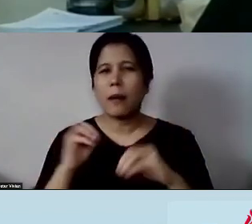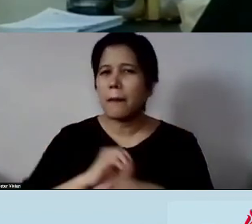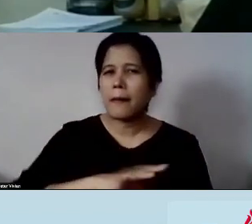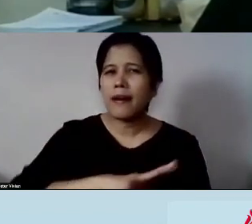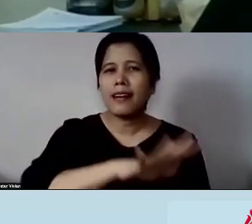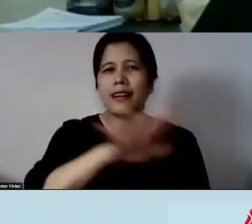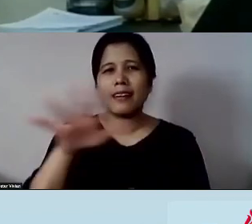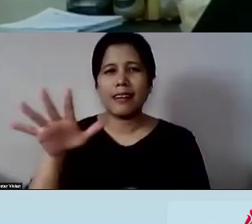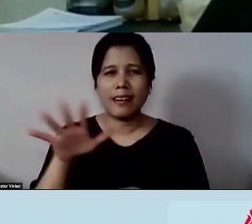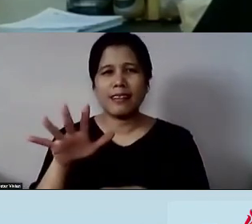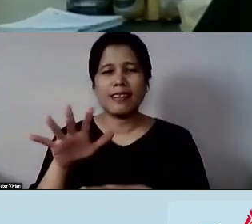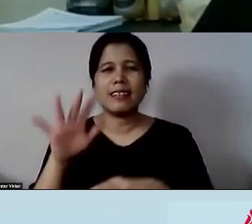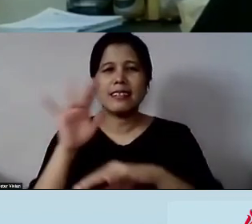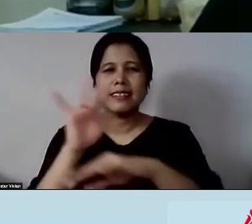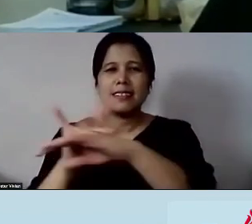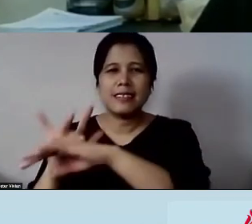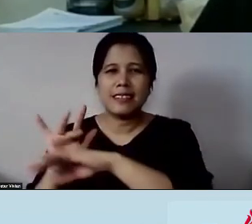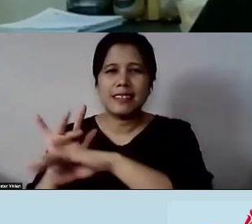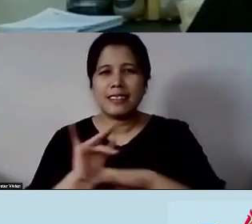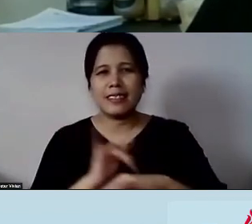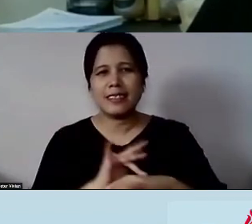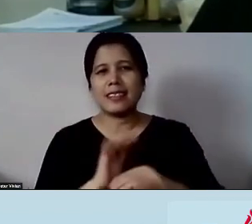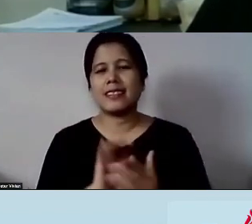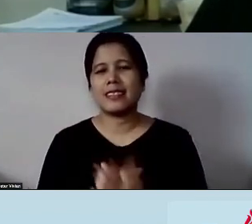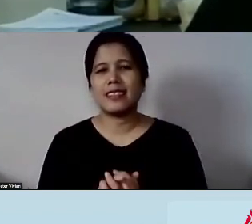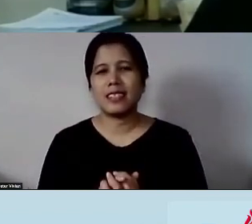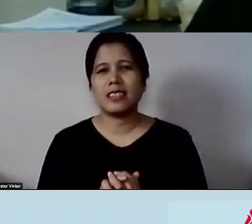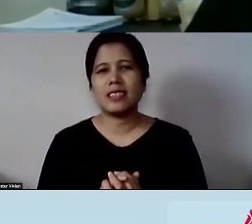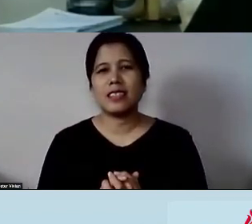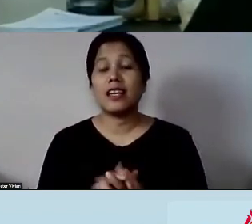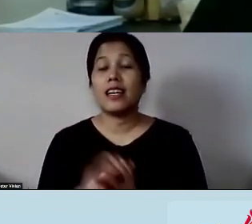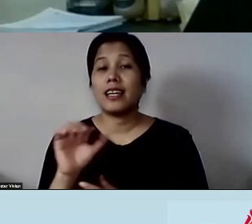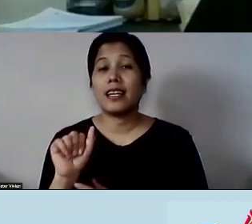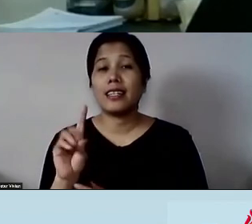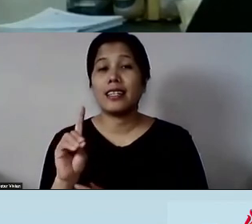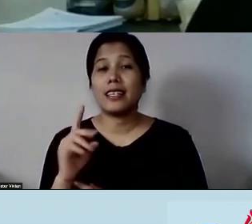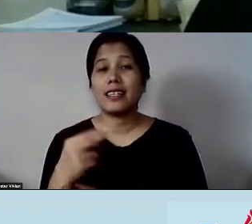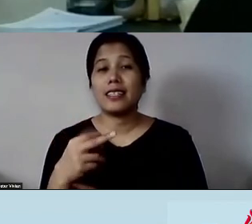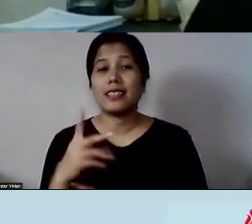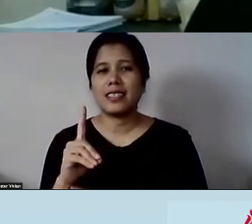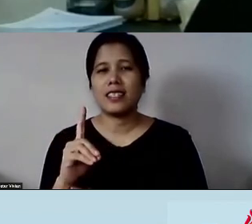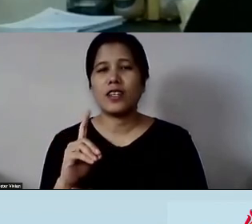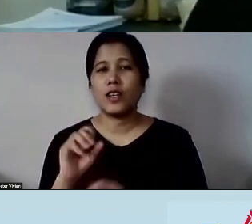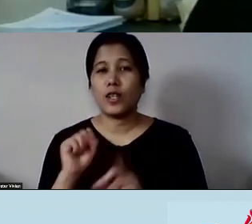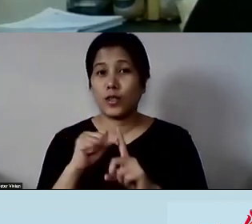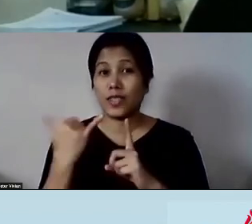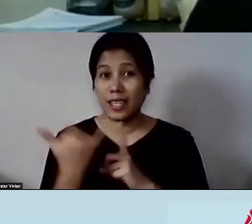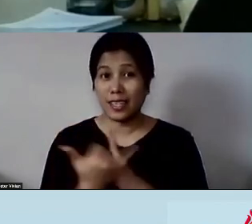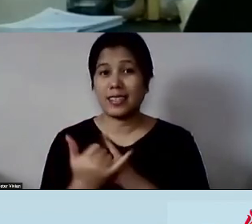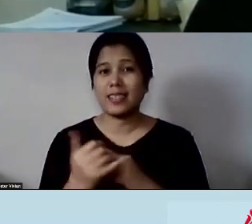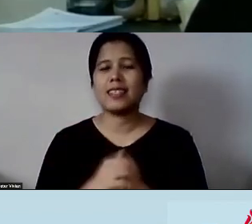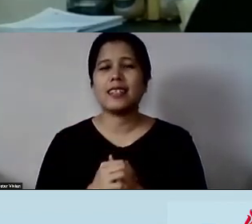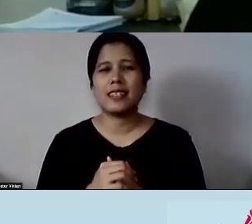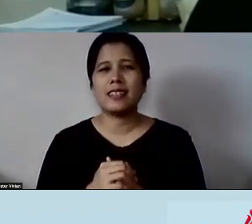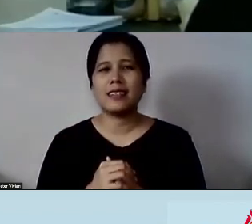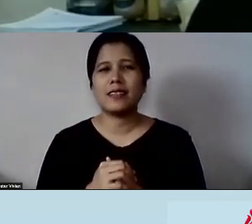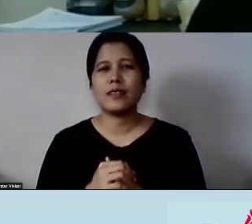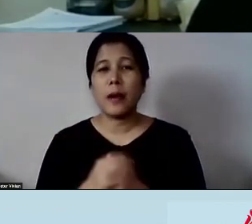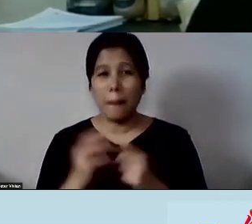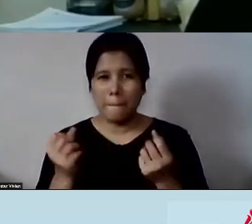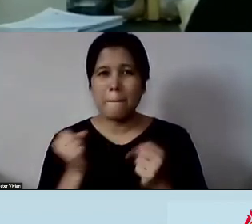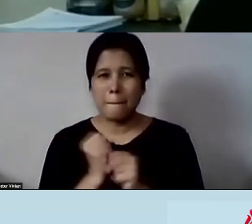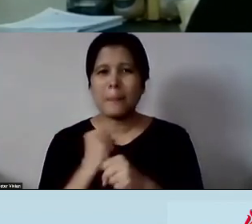ma-reach natin. No? Para ayos. In ADHD Society. Iikpan natin. Make it happen. Oh, we will make it